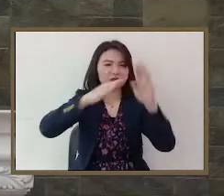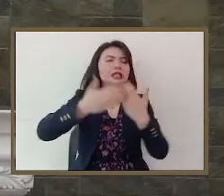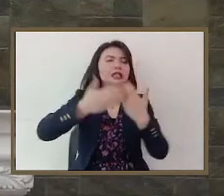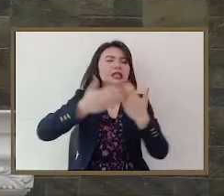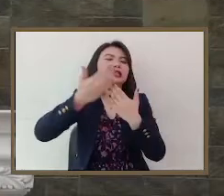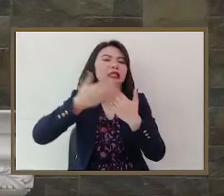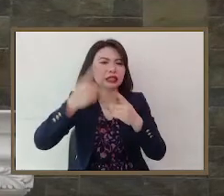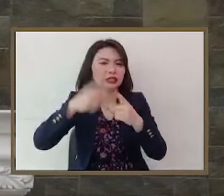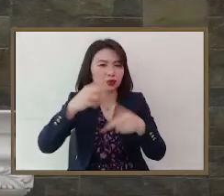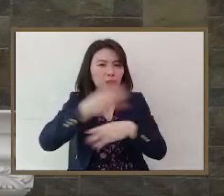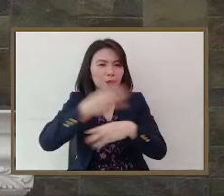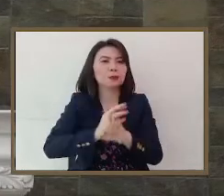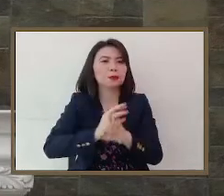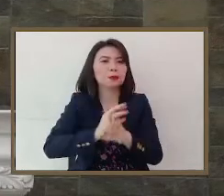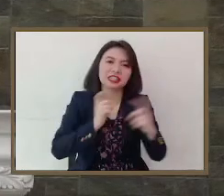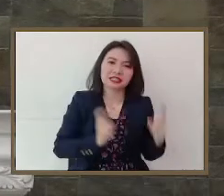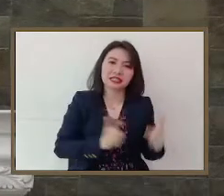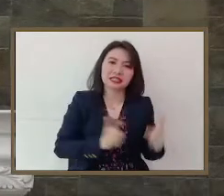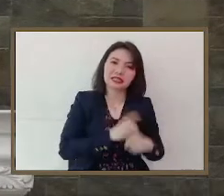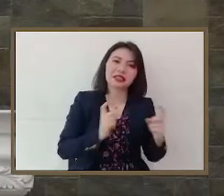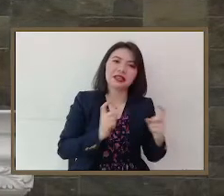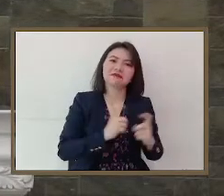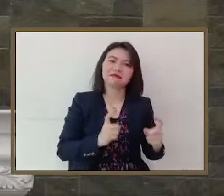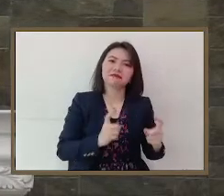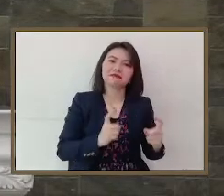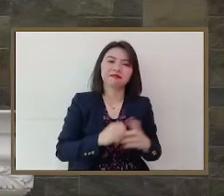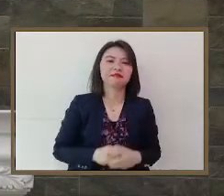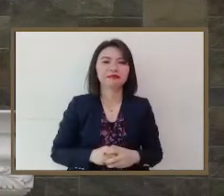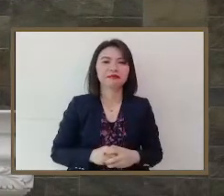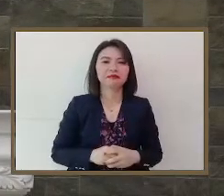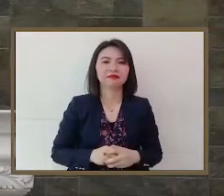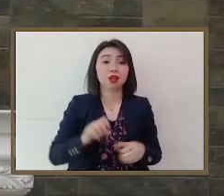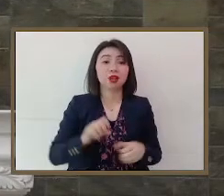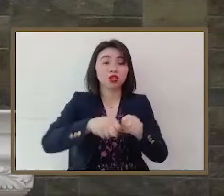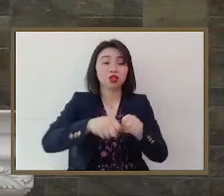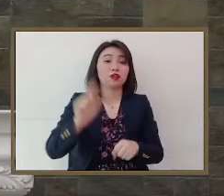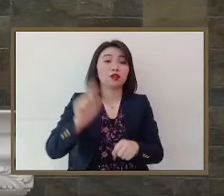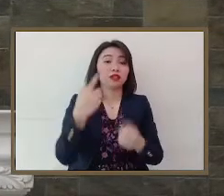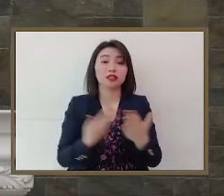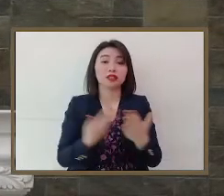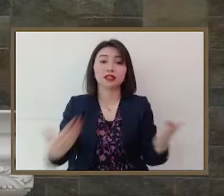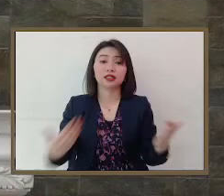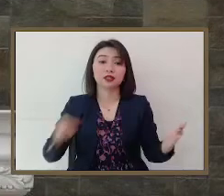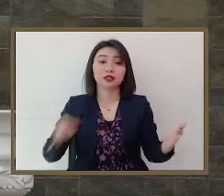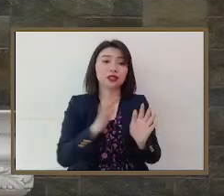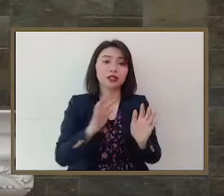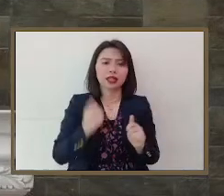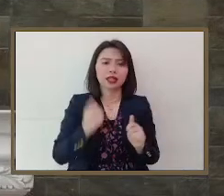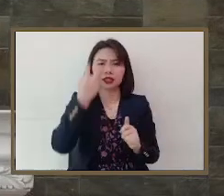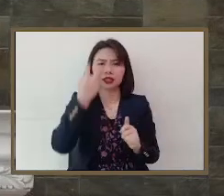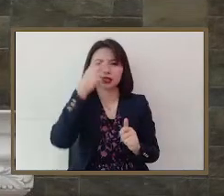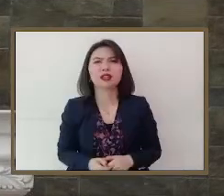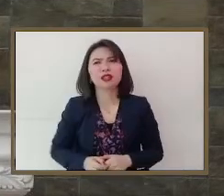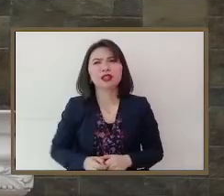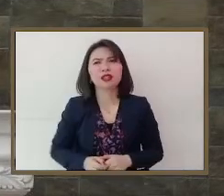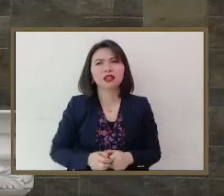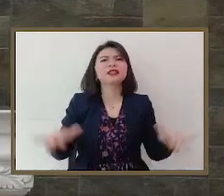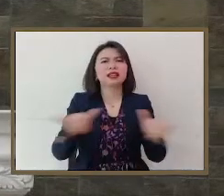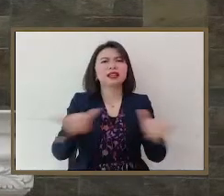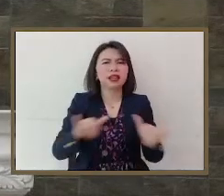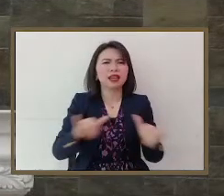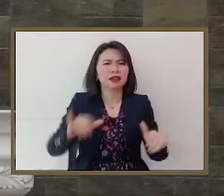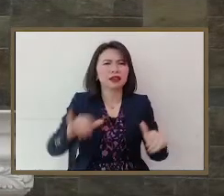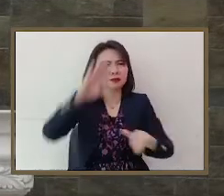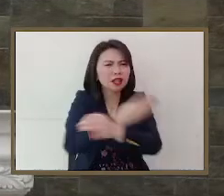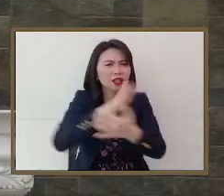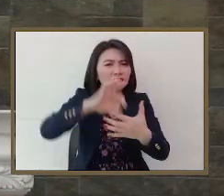Alright? Now, I hope you're following me. So the first thing na makikita po natin dito, maging ang anak ng Diyos ay dinala niya